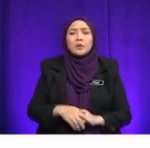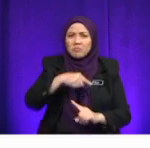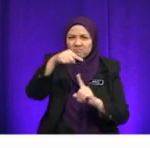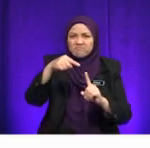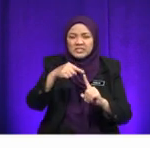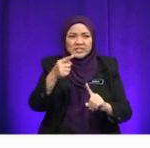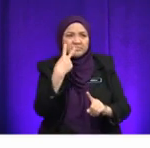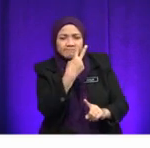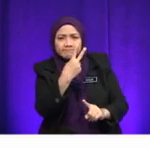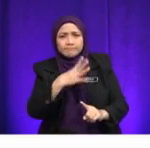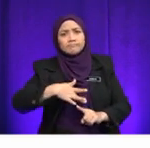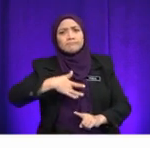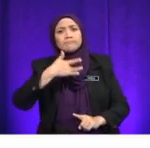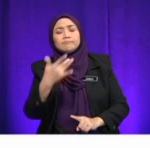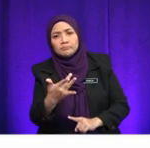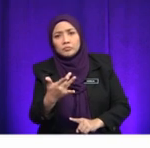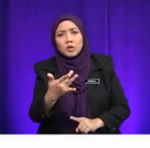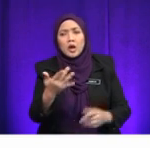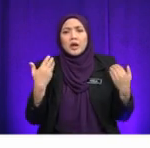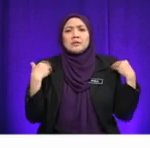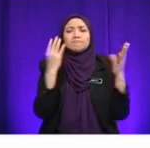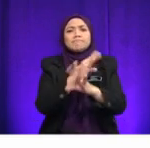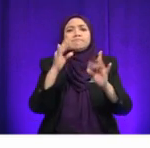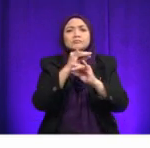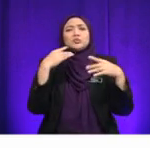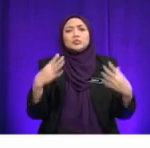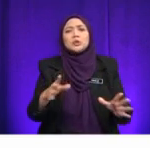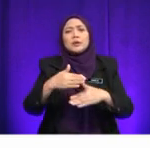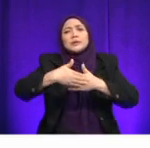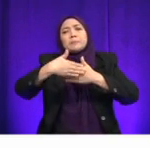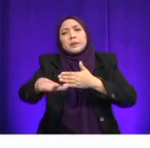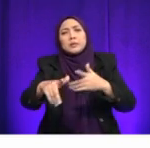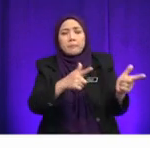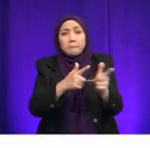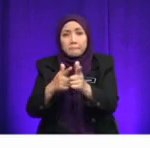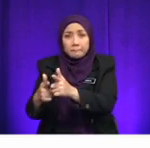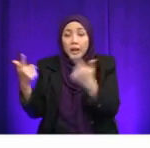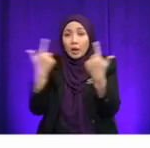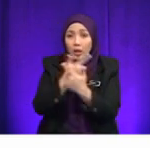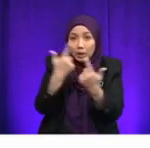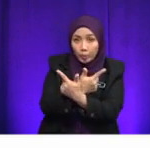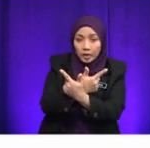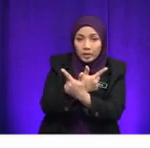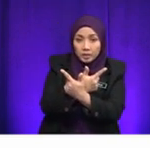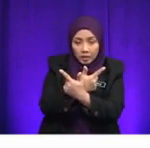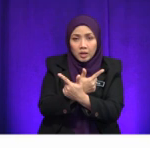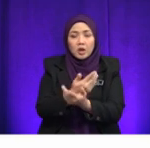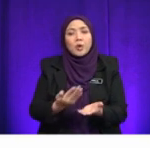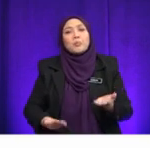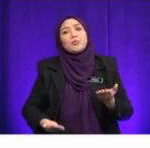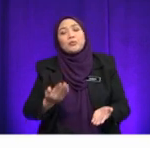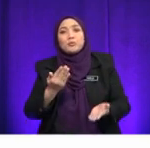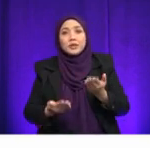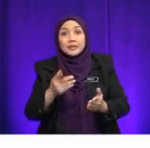masalah selepas berlakunya perang jadi dah tentulah untuk membangunkan ekonomi penyerahan Serawak kepada kerajaan arditis ini merupakan